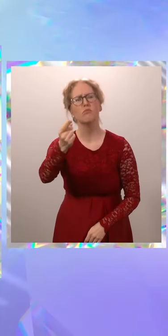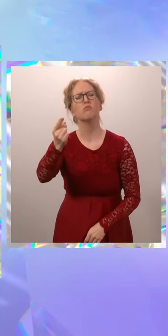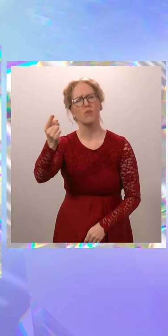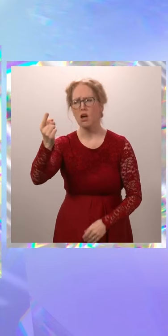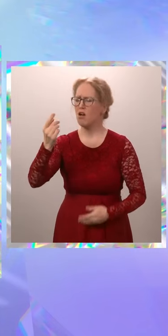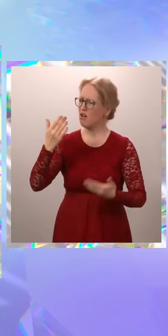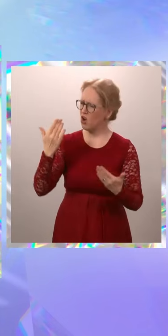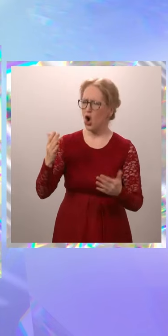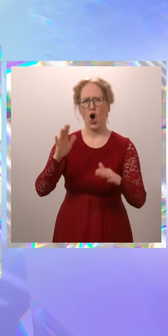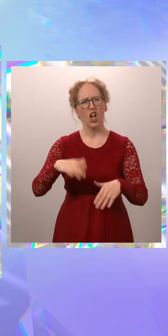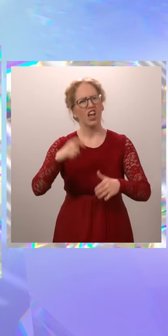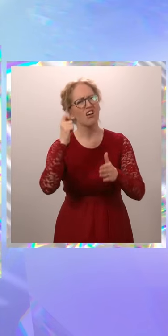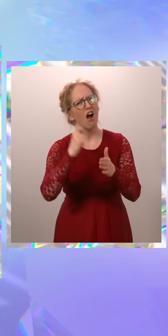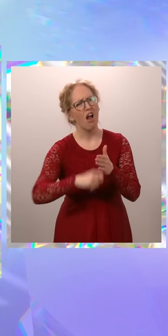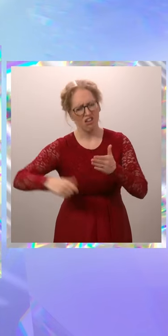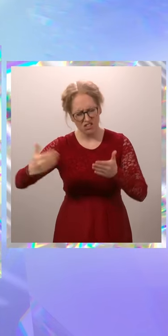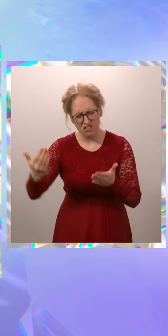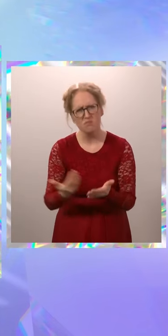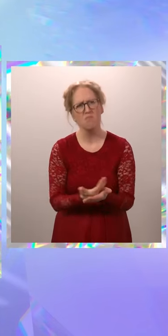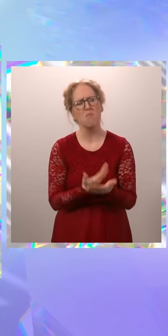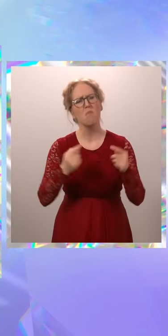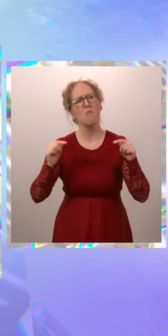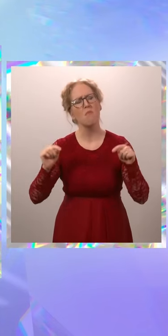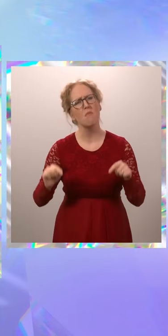heille kallis on maa.